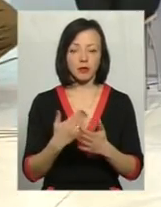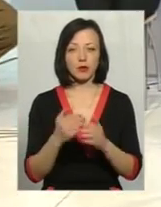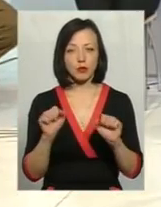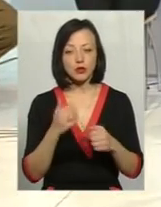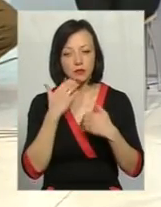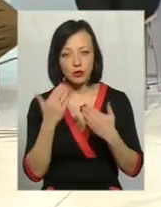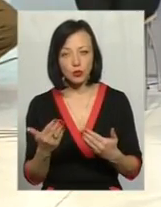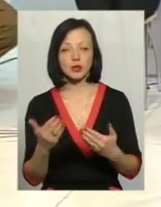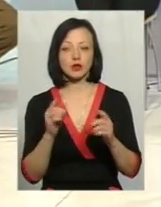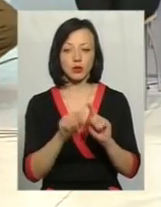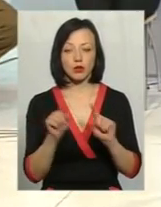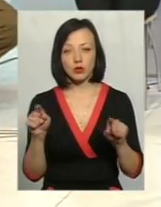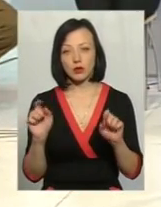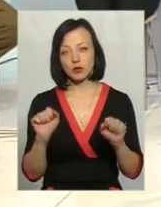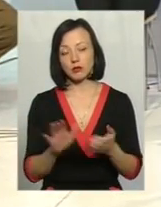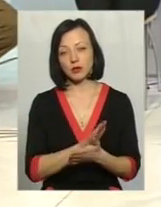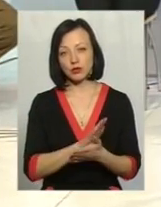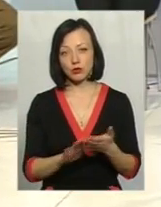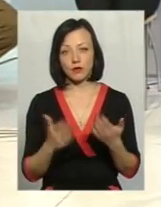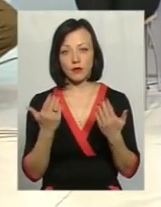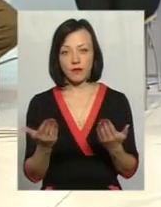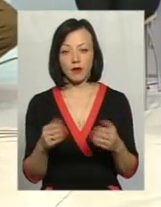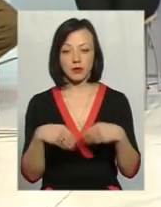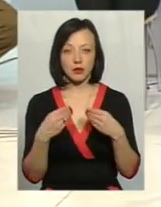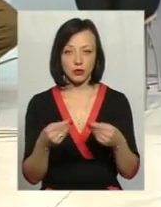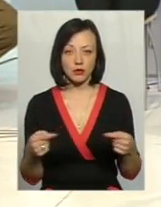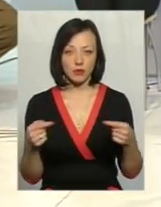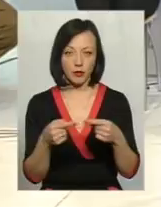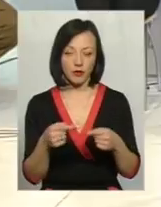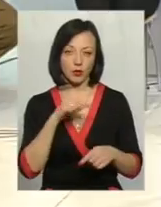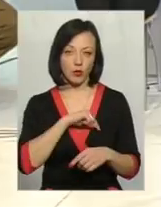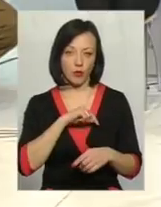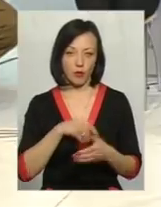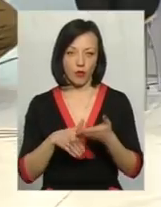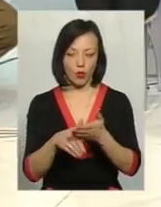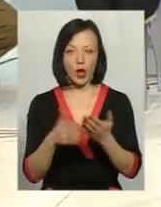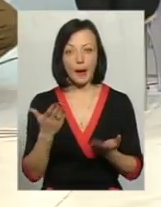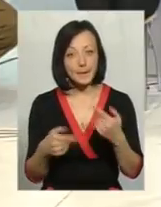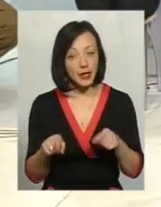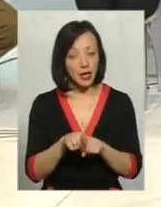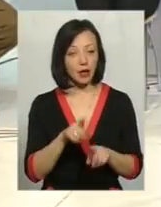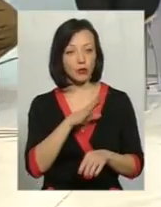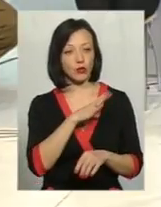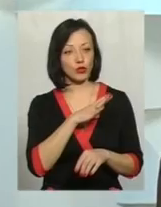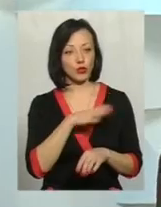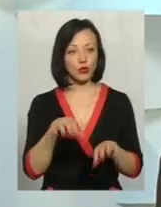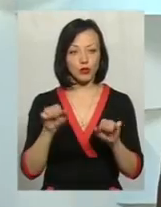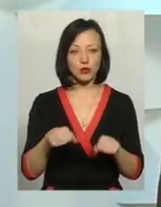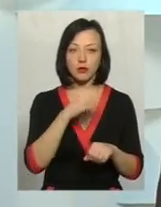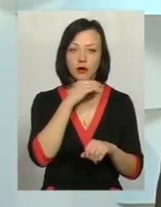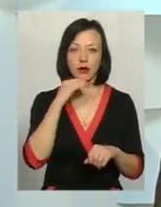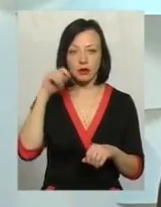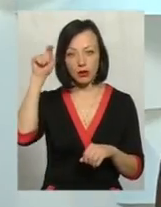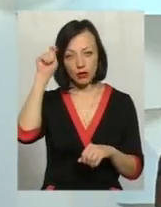можете звернутися туди, воно буде безкоштовно, вам нададуть відповідну психологічну допомогу. Якби таке було, може, багато би